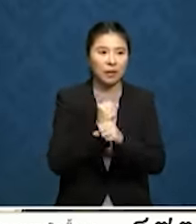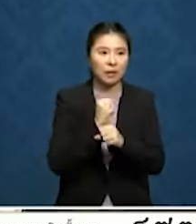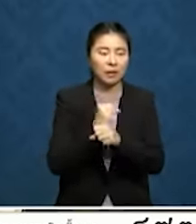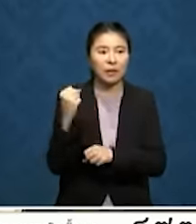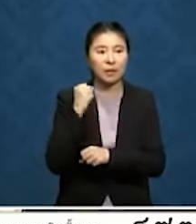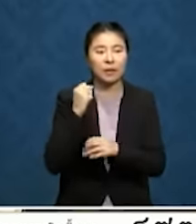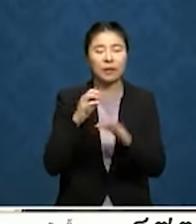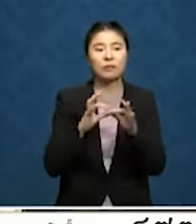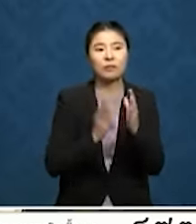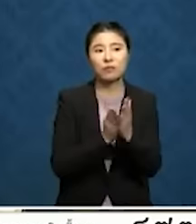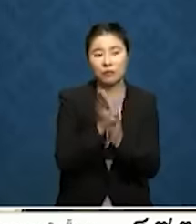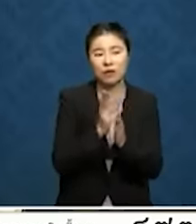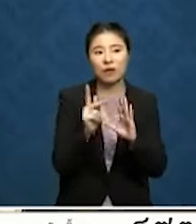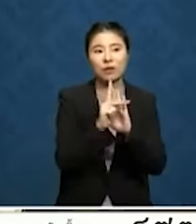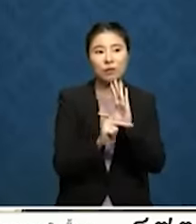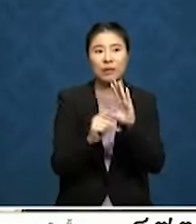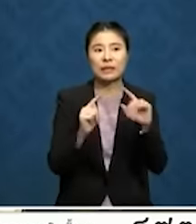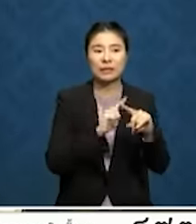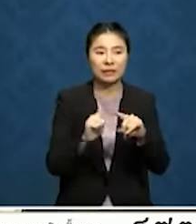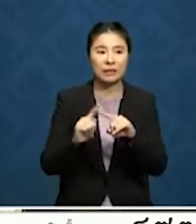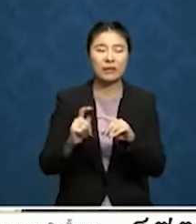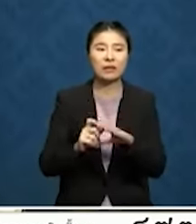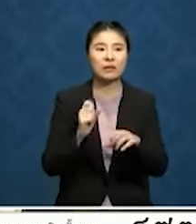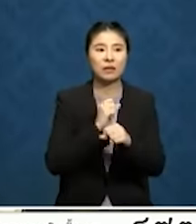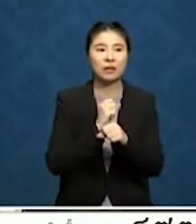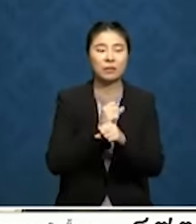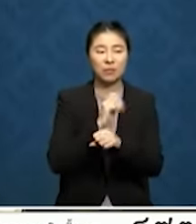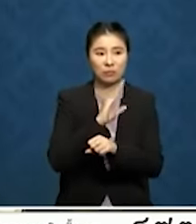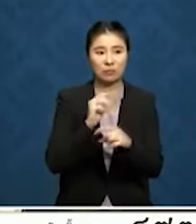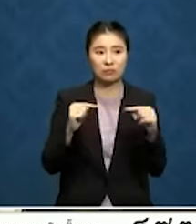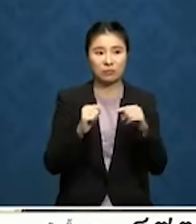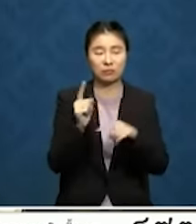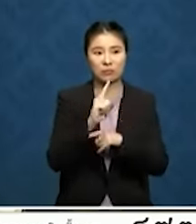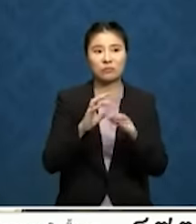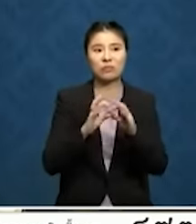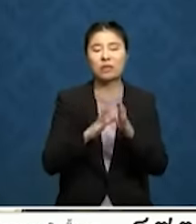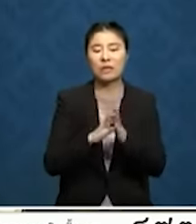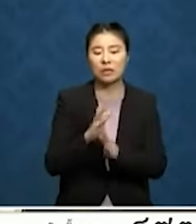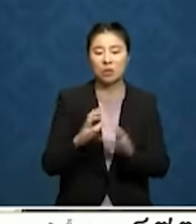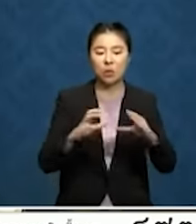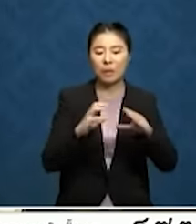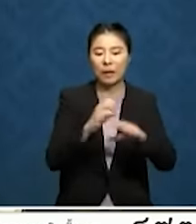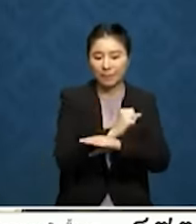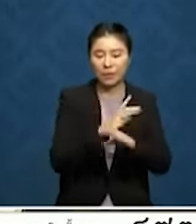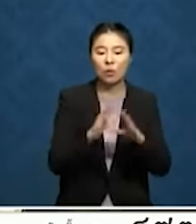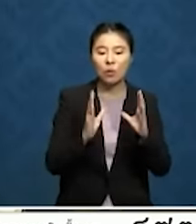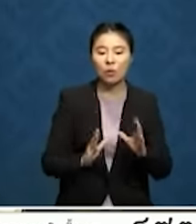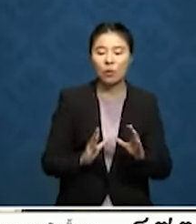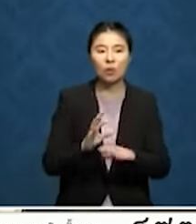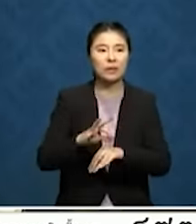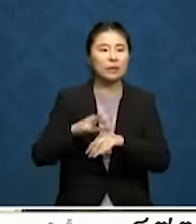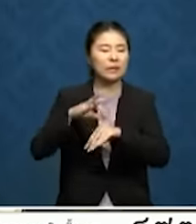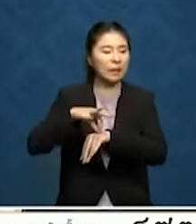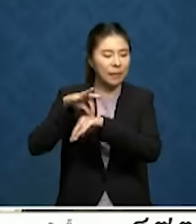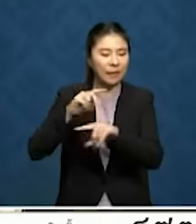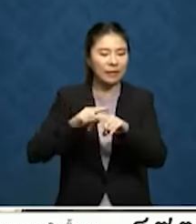ของฝ่ายนิติบัญญัติและฝ่ายบริหารจนล้นเกินเรายังมีกรณีการถูกประหารชีวิตทางการเมืองของนักการเมืองอีก